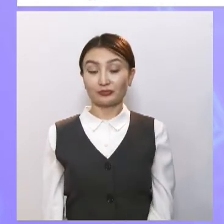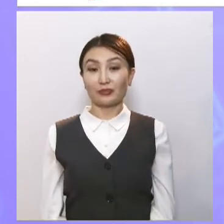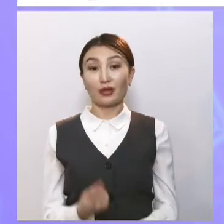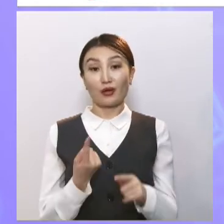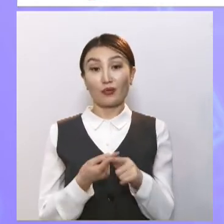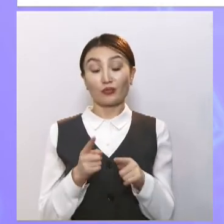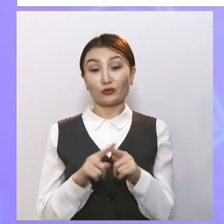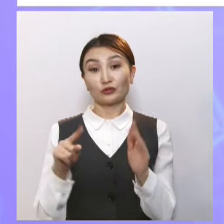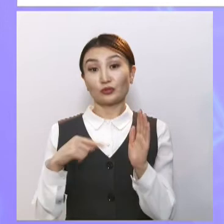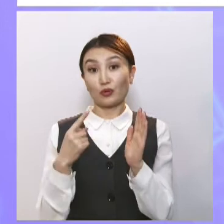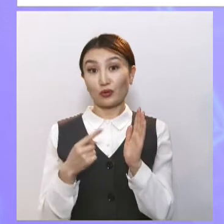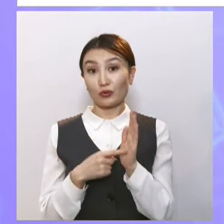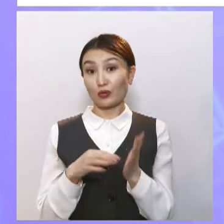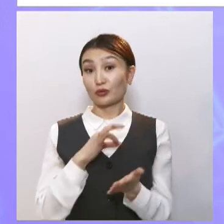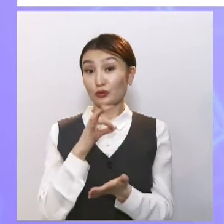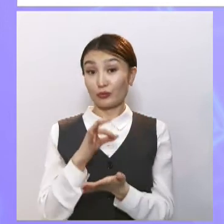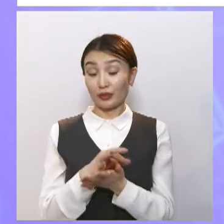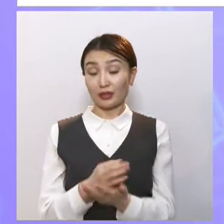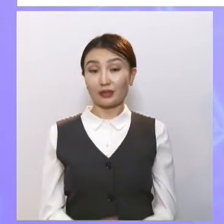Бул суроолорго жооп бергиле.